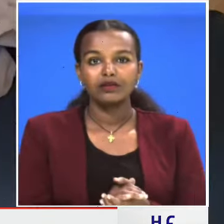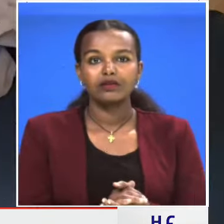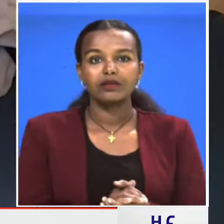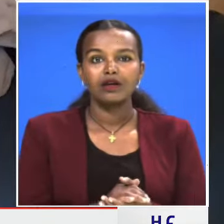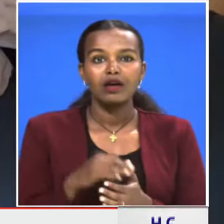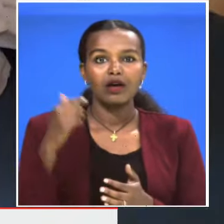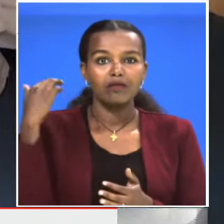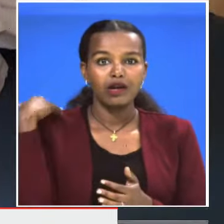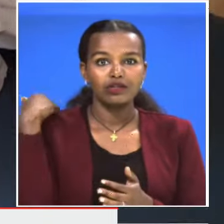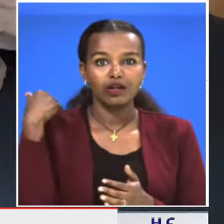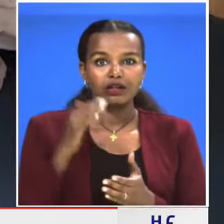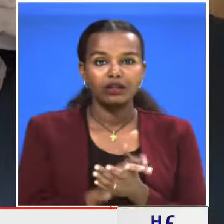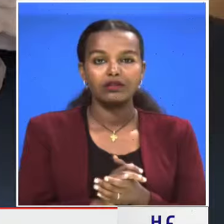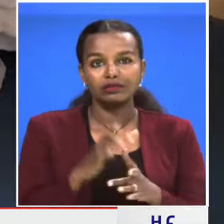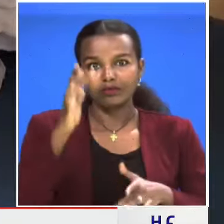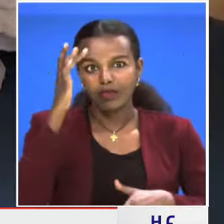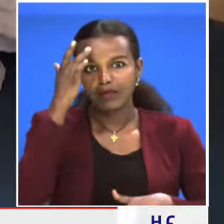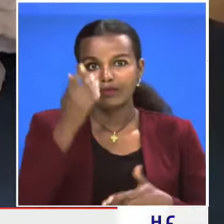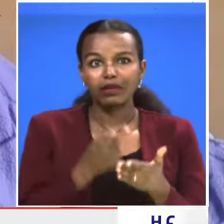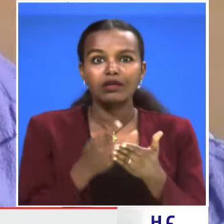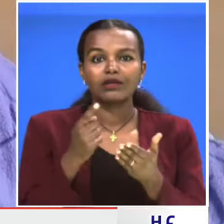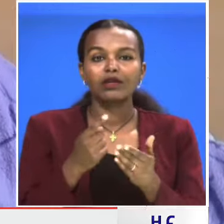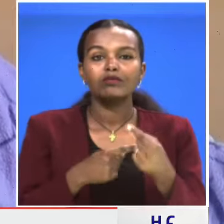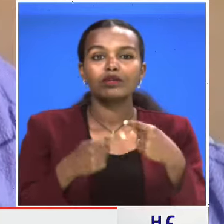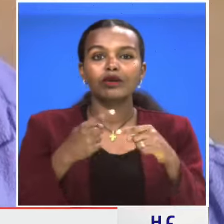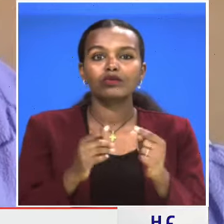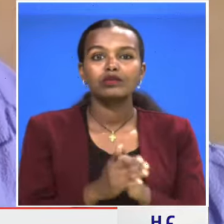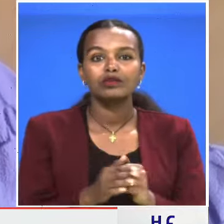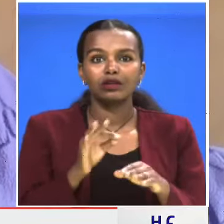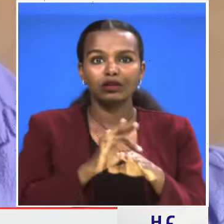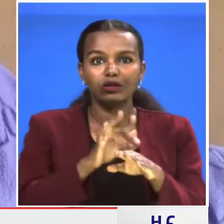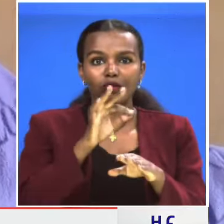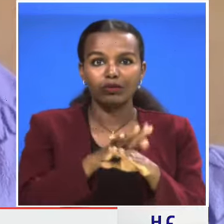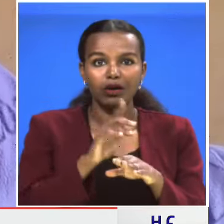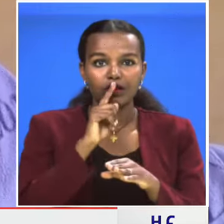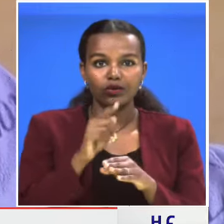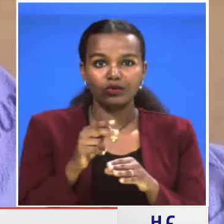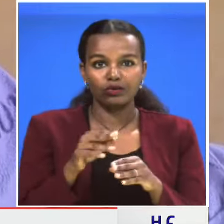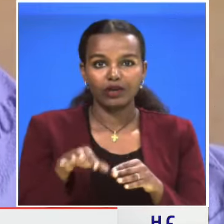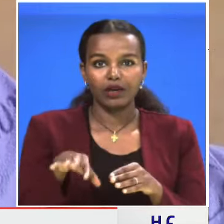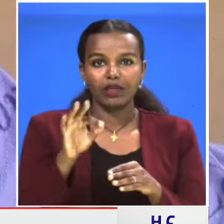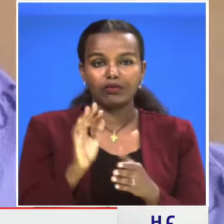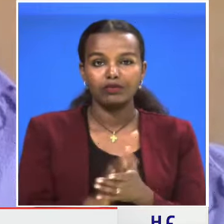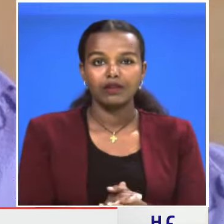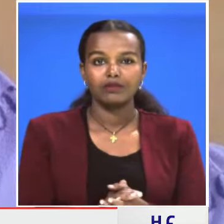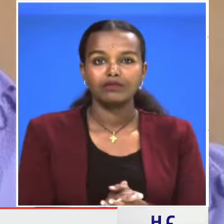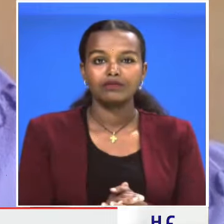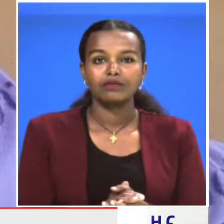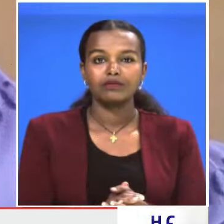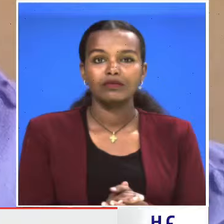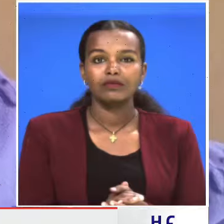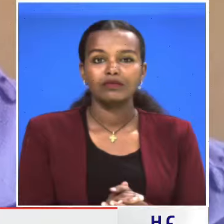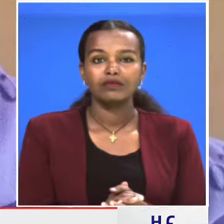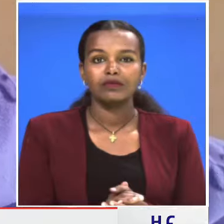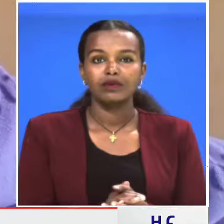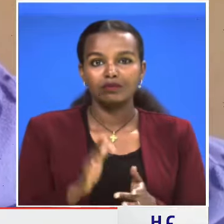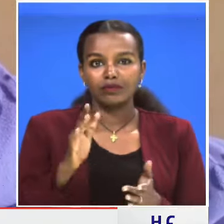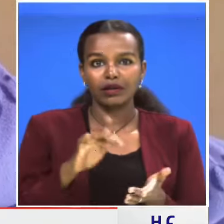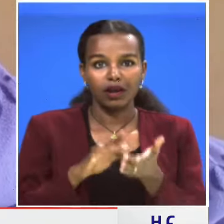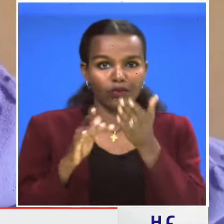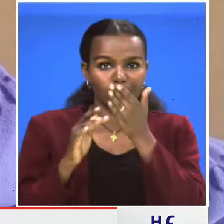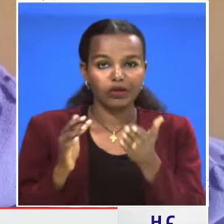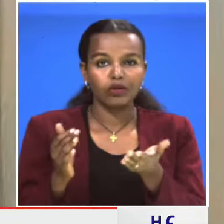ማጅራት የሚያዝ ባህሪ እዚህ መጣሁ ያው እዚህ ወባ ነው ብለ ተገኘሁ ማለት መድኃኒቱን ኮስተር ኮምን ትንሽ